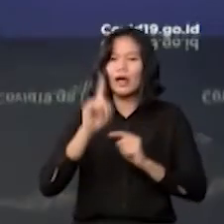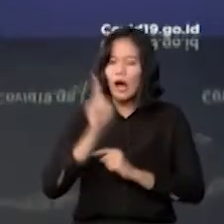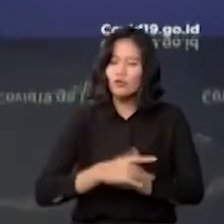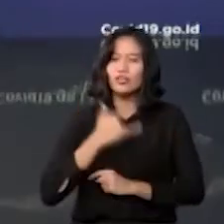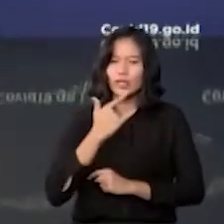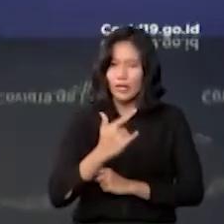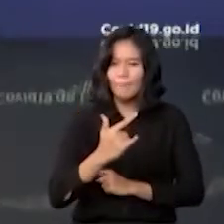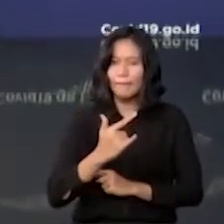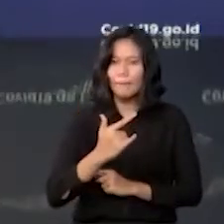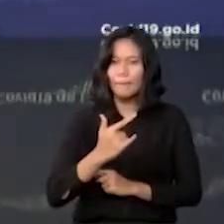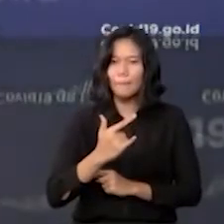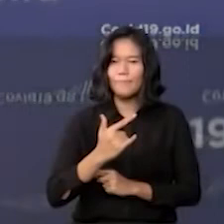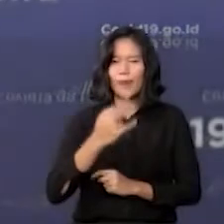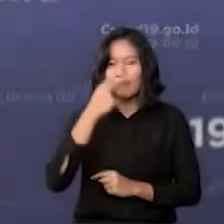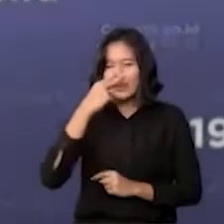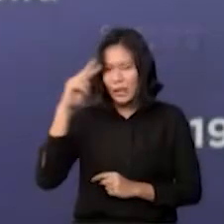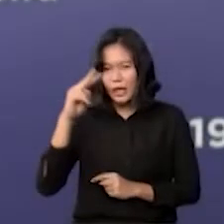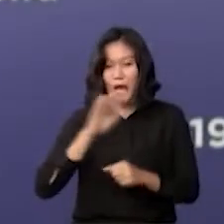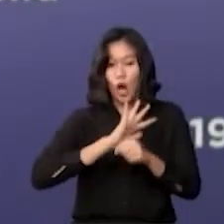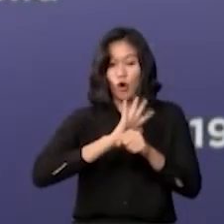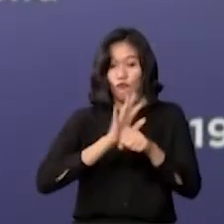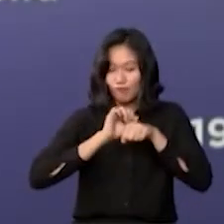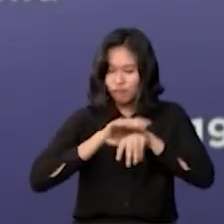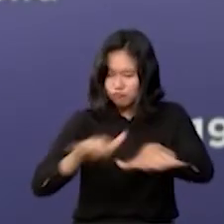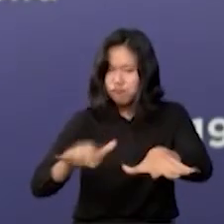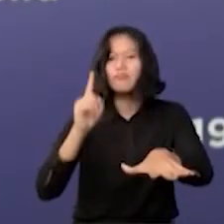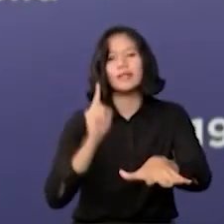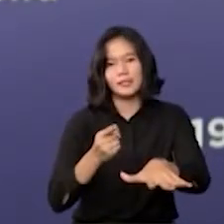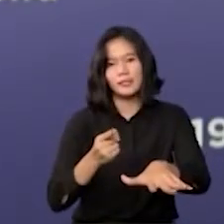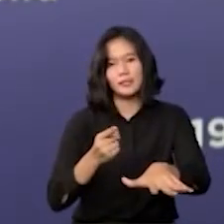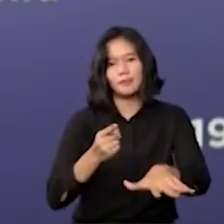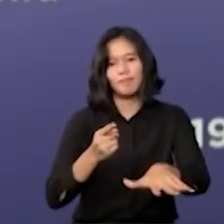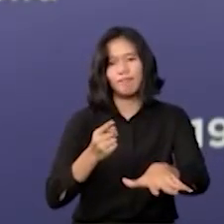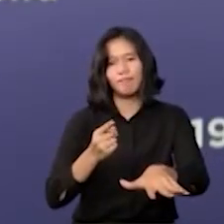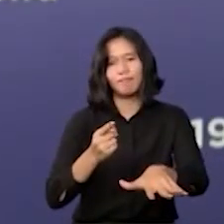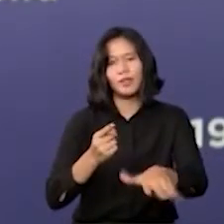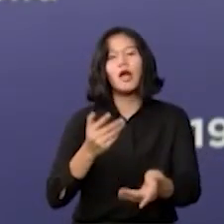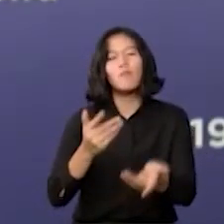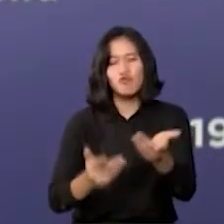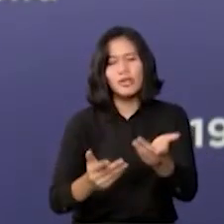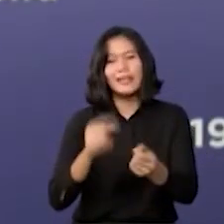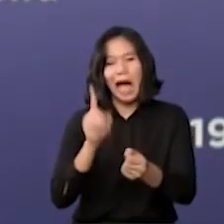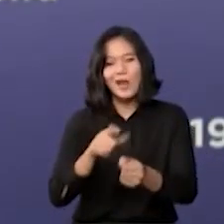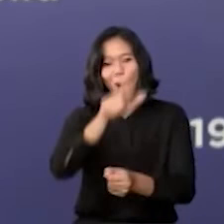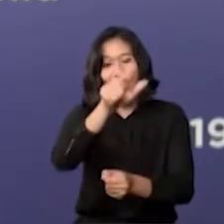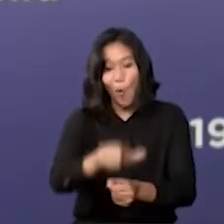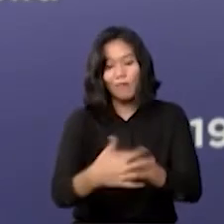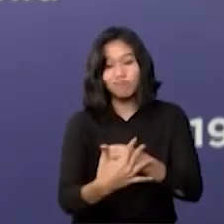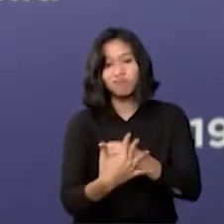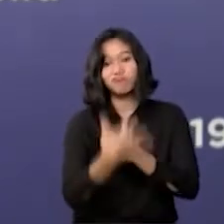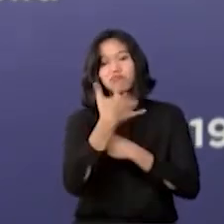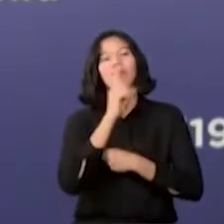meyakini bahwa bahwa Fit 19 ini masih ada masih mungkin terjadi